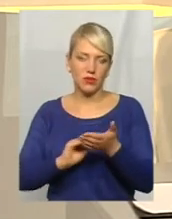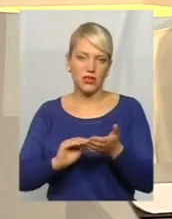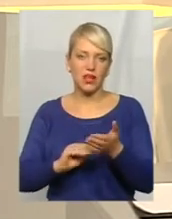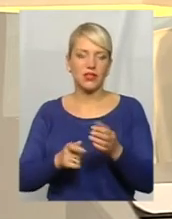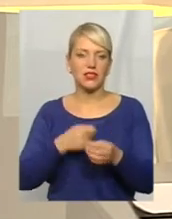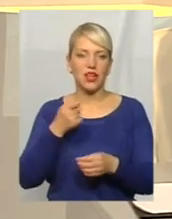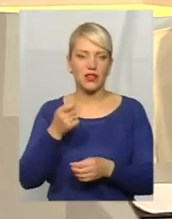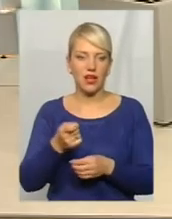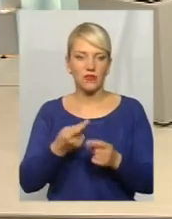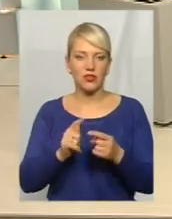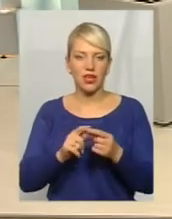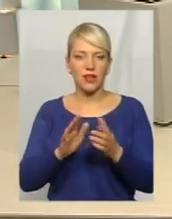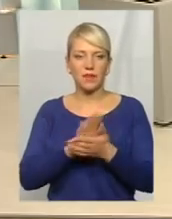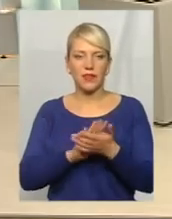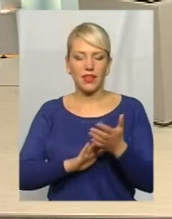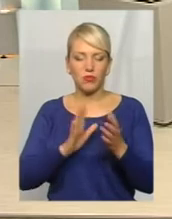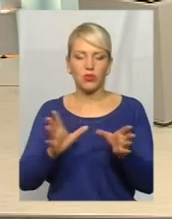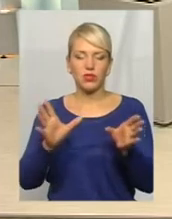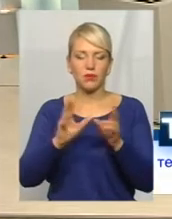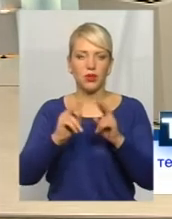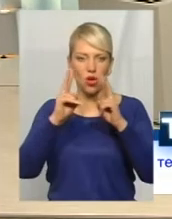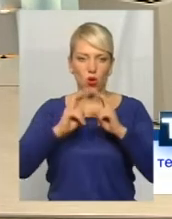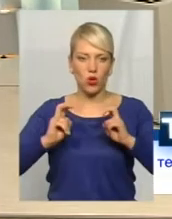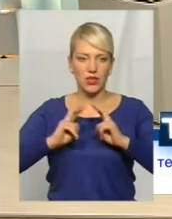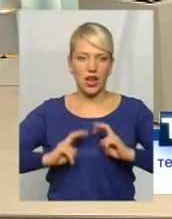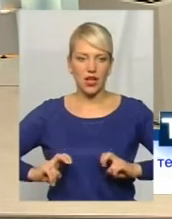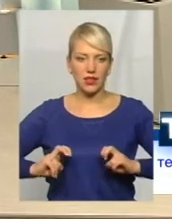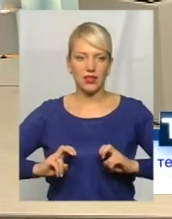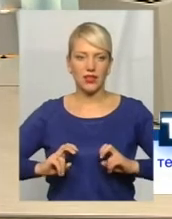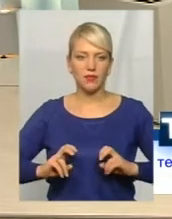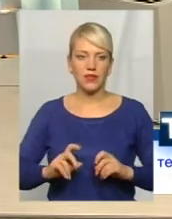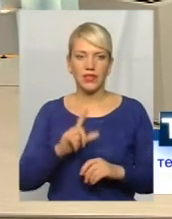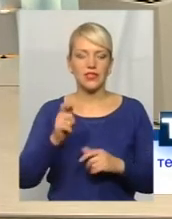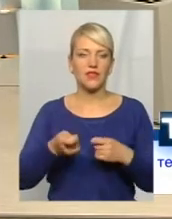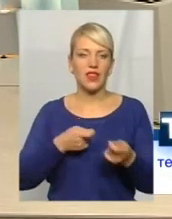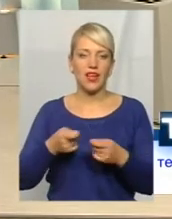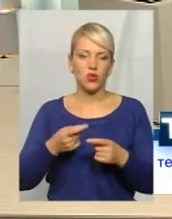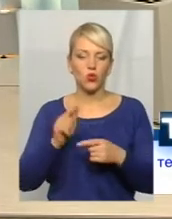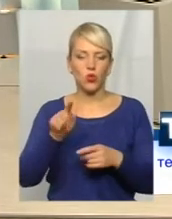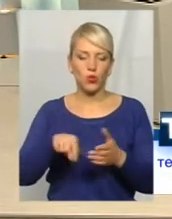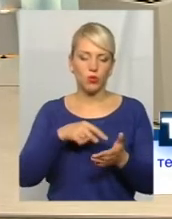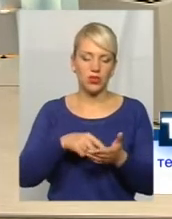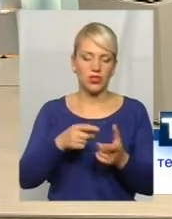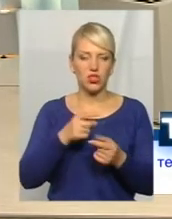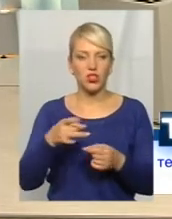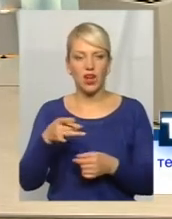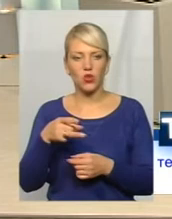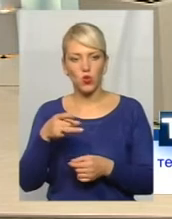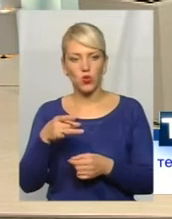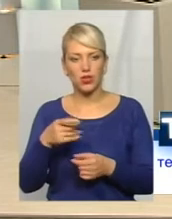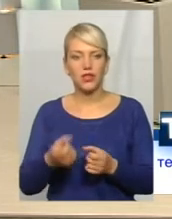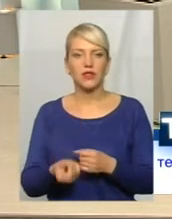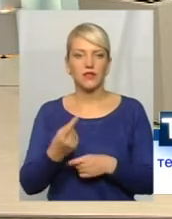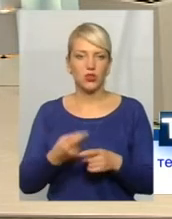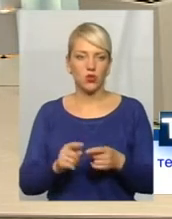Ця заява буде спільно розглянута з владою того міста чи того мікрорайону, звідки